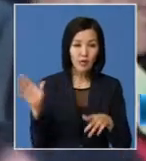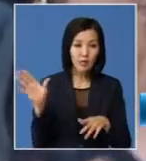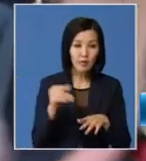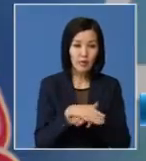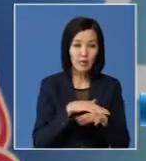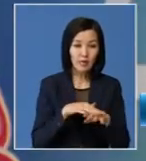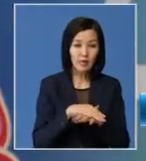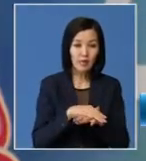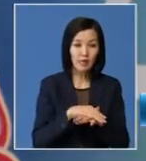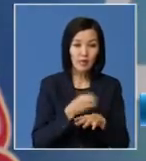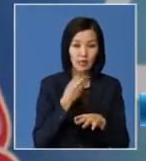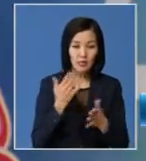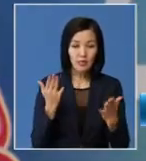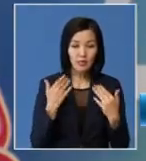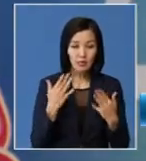ризашылықпен тарқасты.